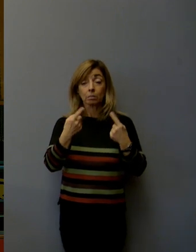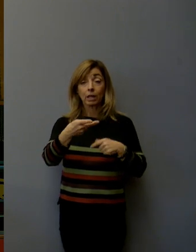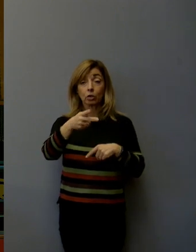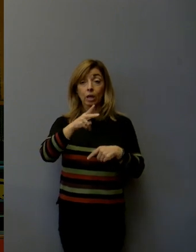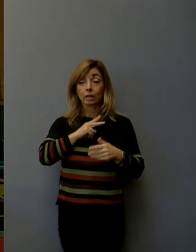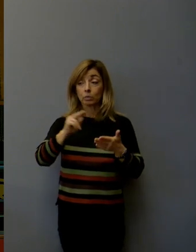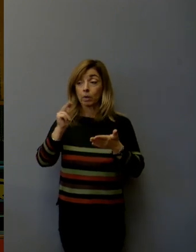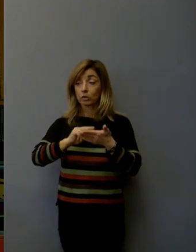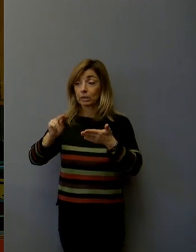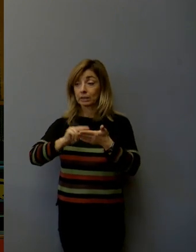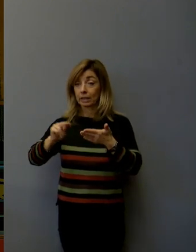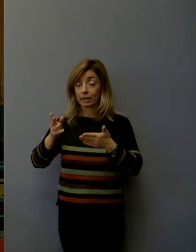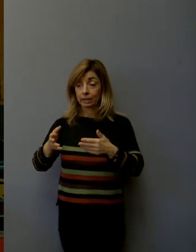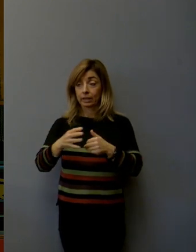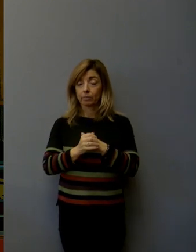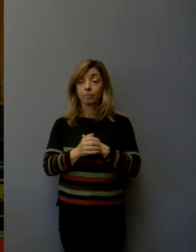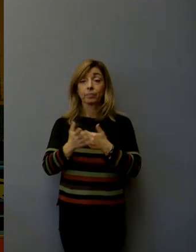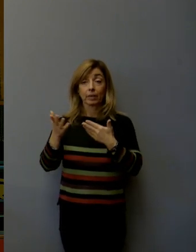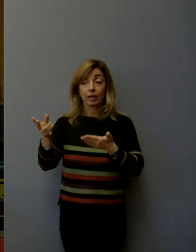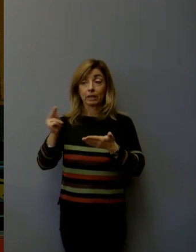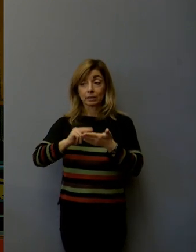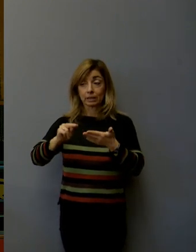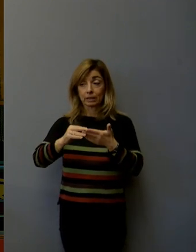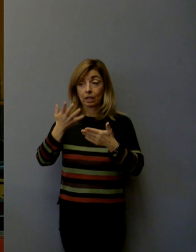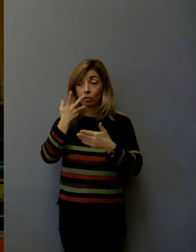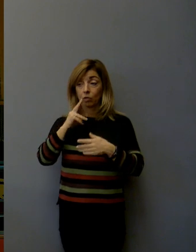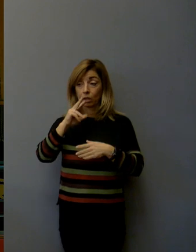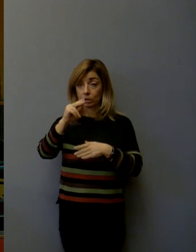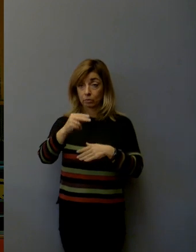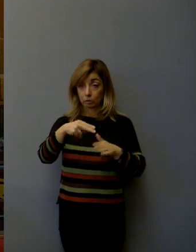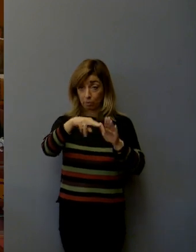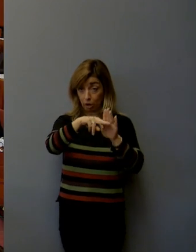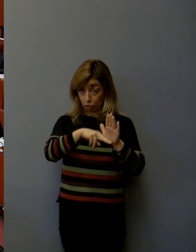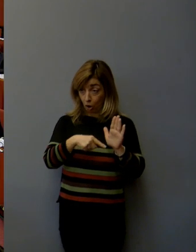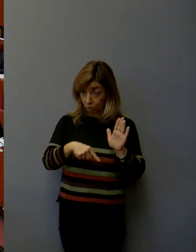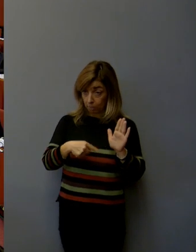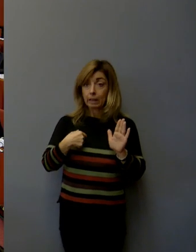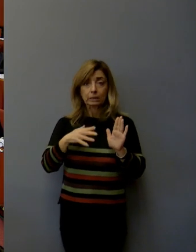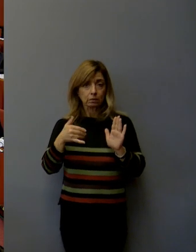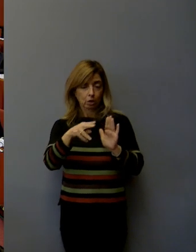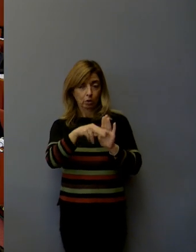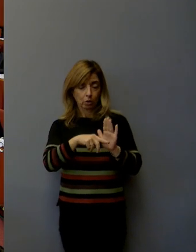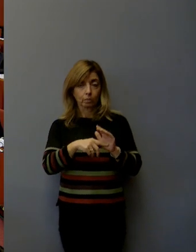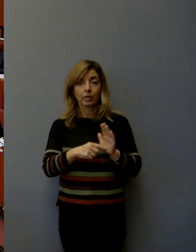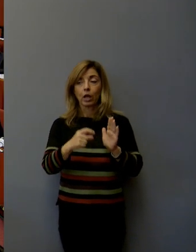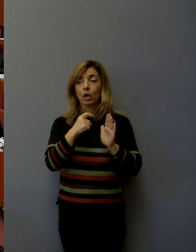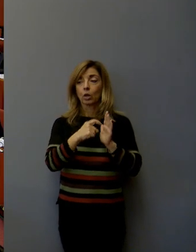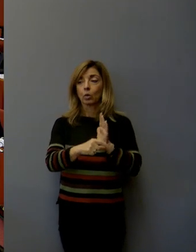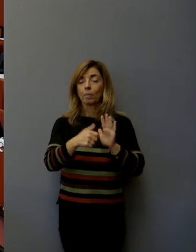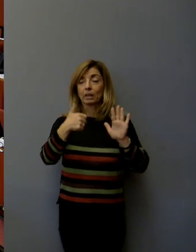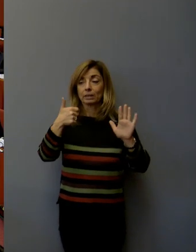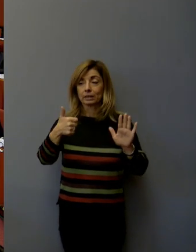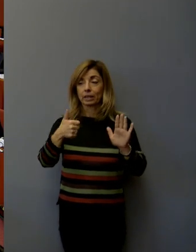segretaria Se vuole rispondere lei sì Sulla norma Certo allora il comma 6